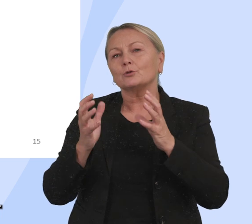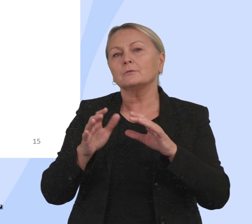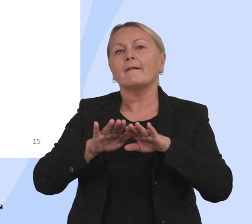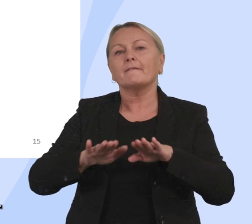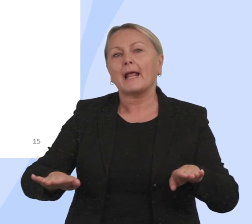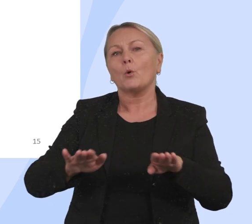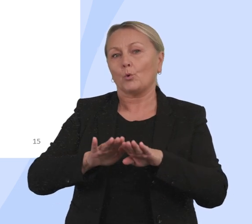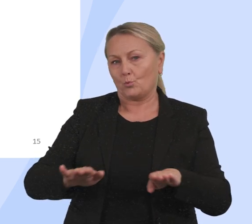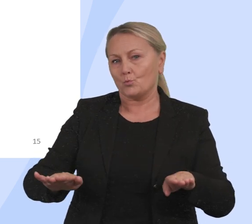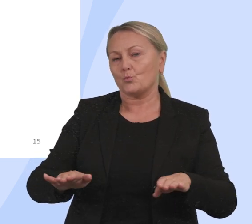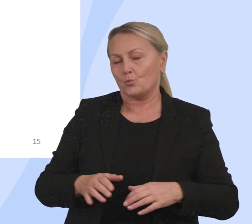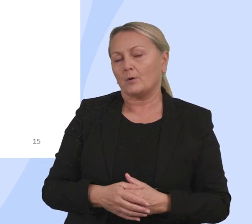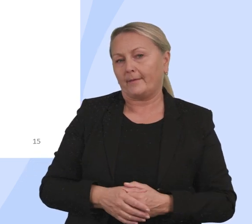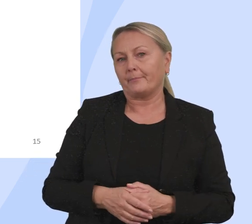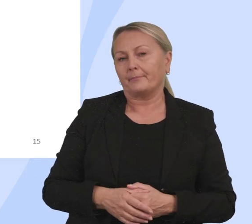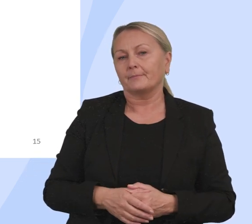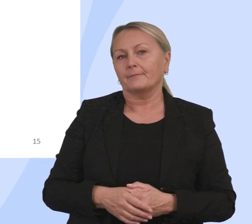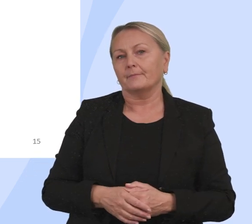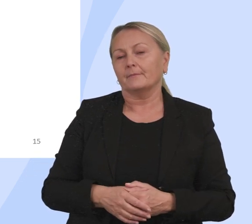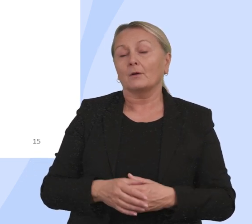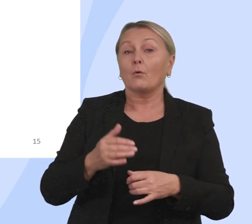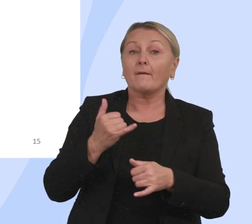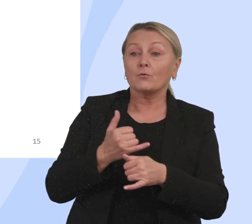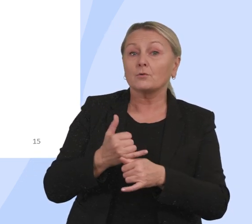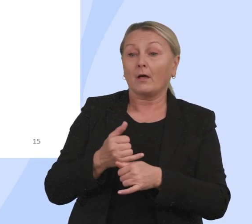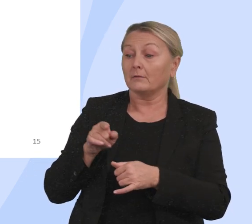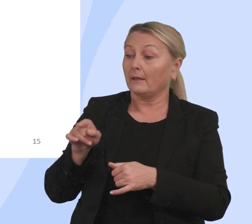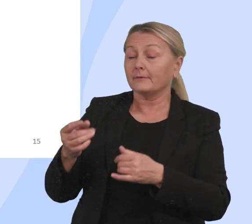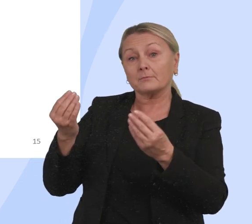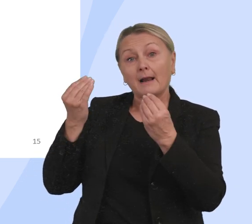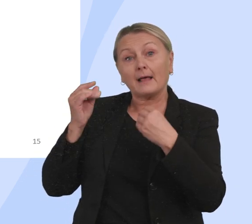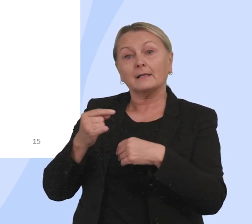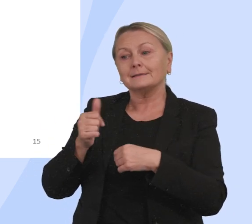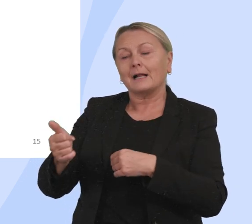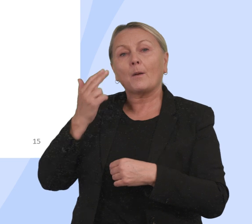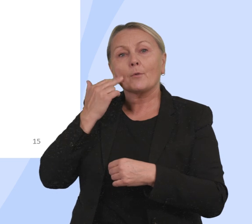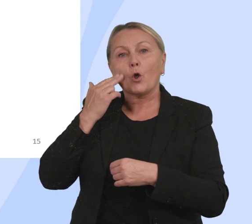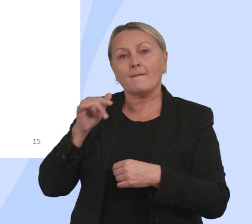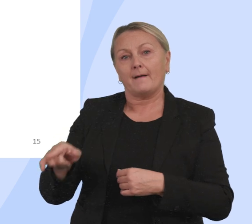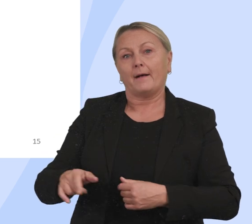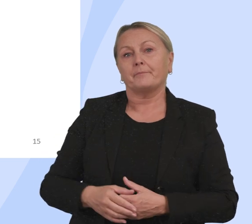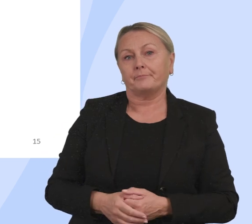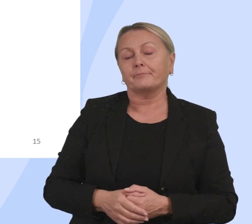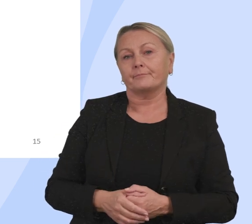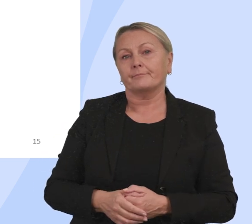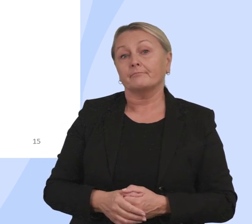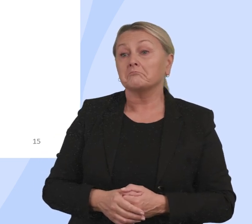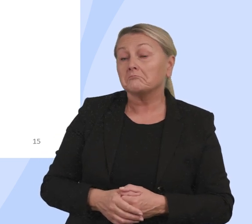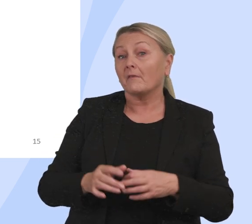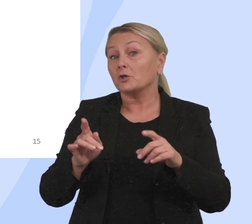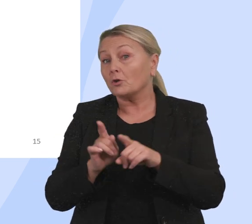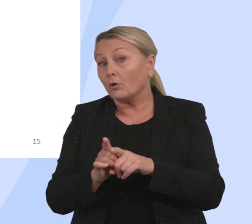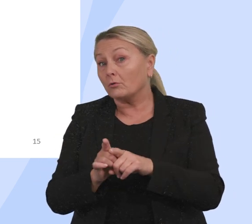ro, og hvor den lærende selv kan afprøve, var det det her, hun